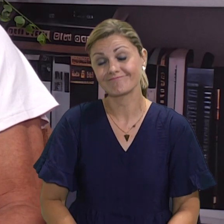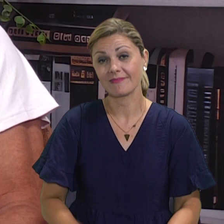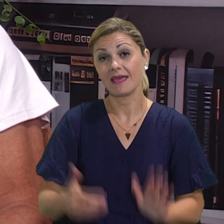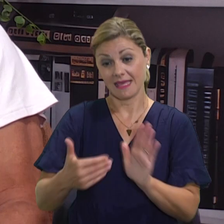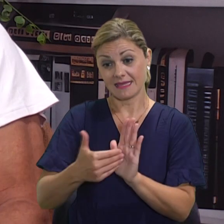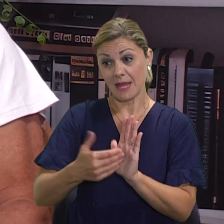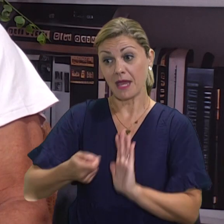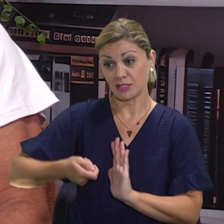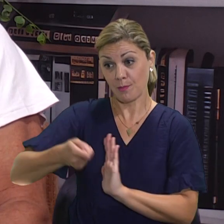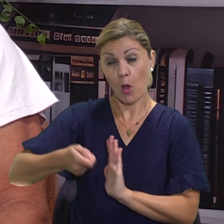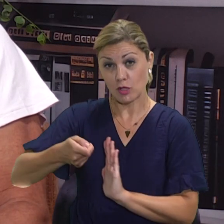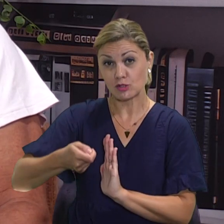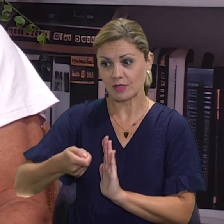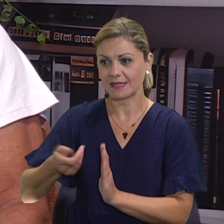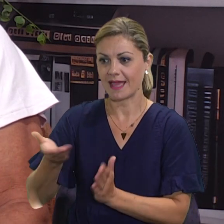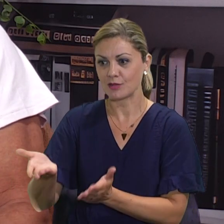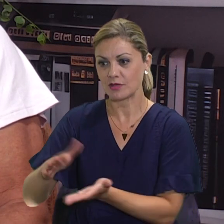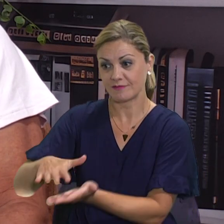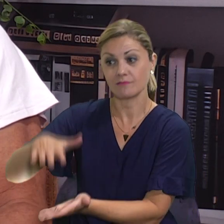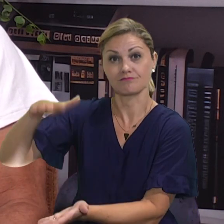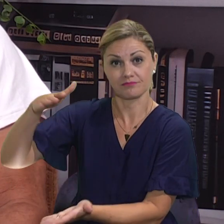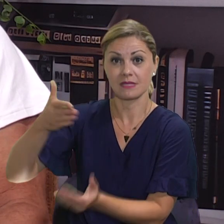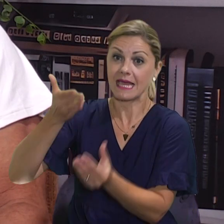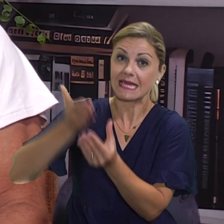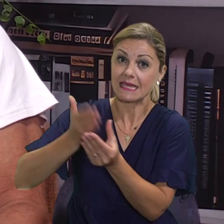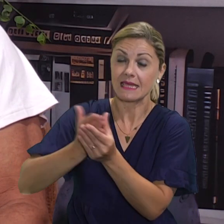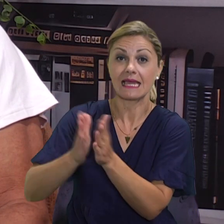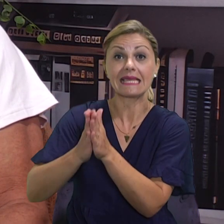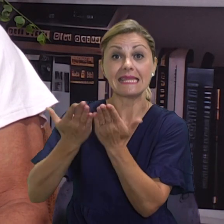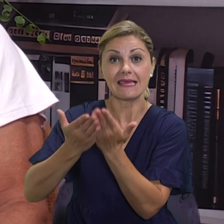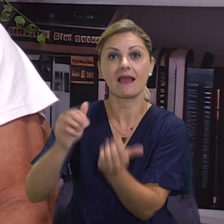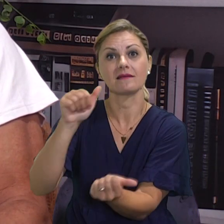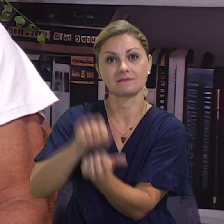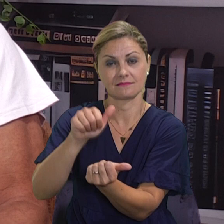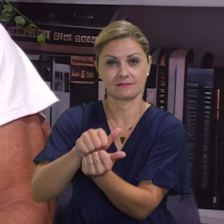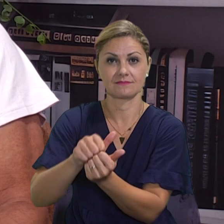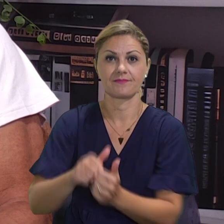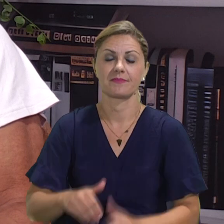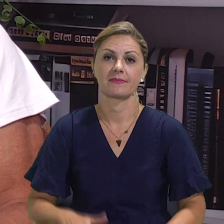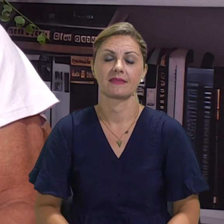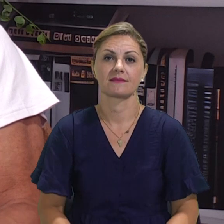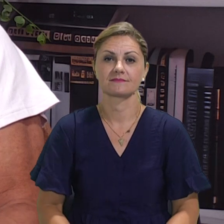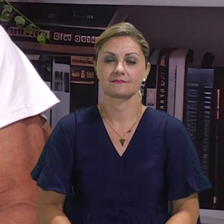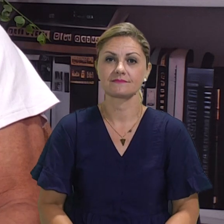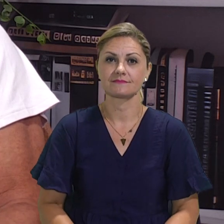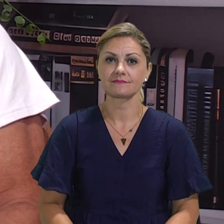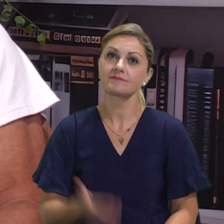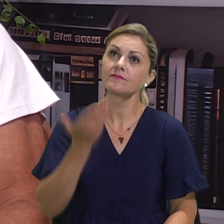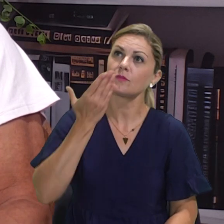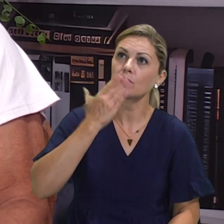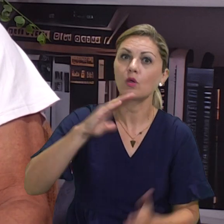stvari, tako da ne mogu se tu posvetiti tome, ali što se tiče, izdana jedna zbirka